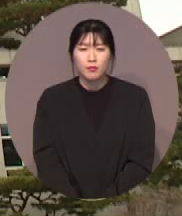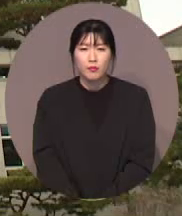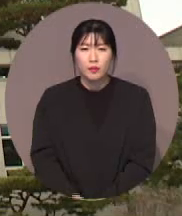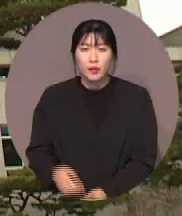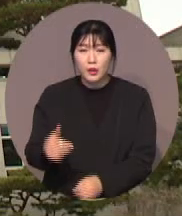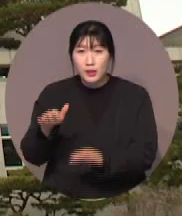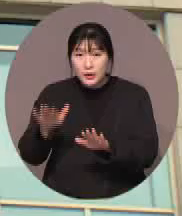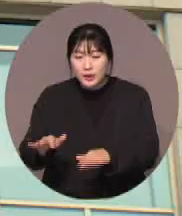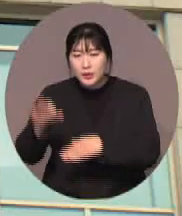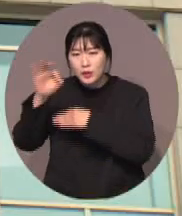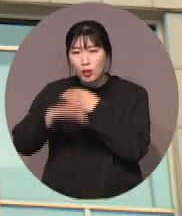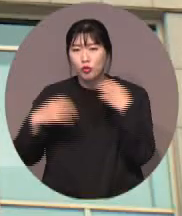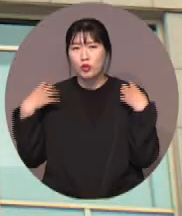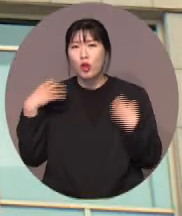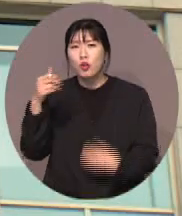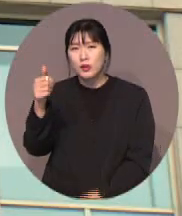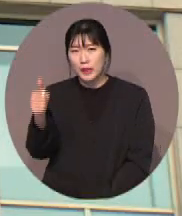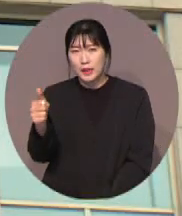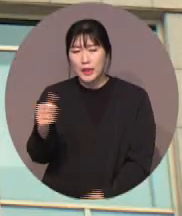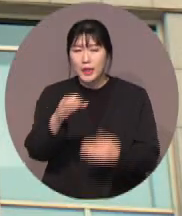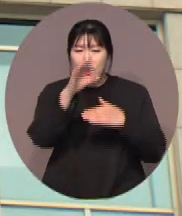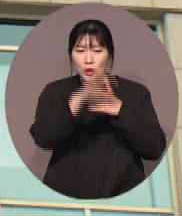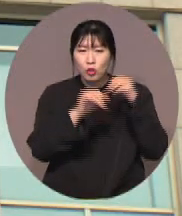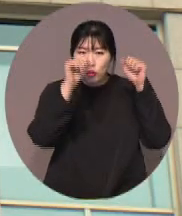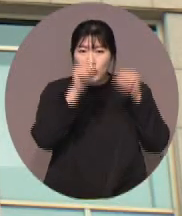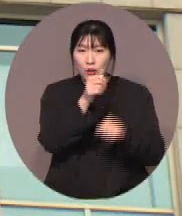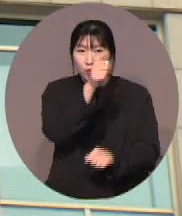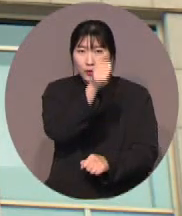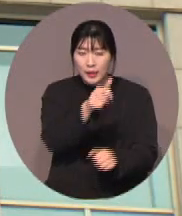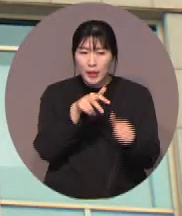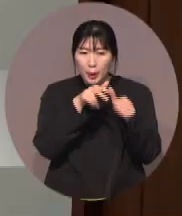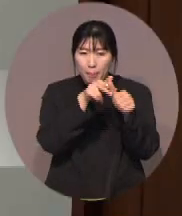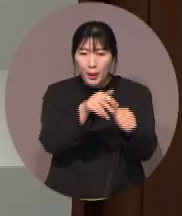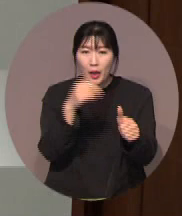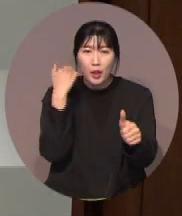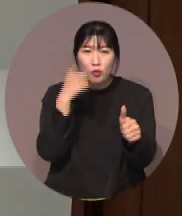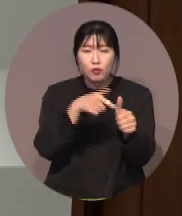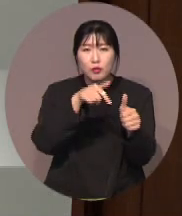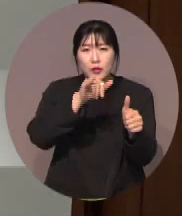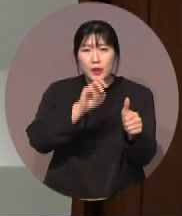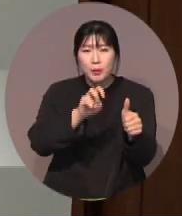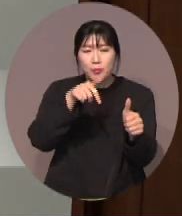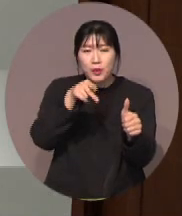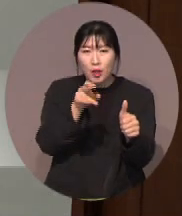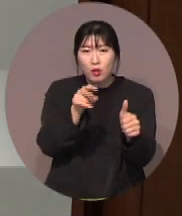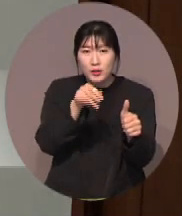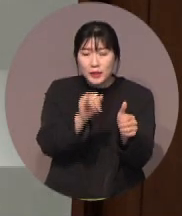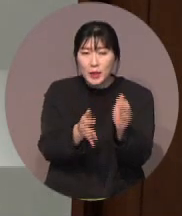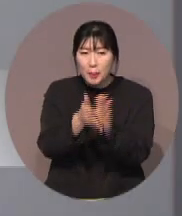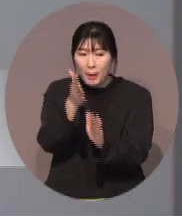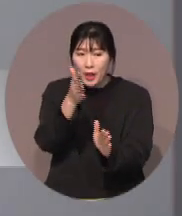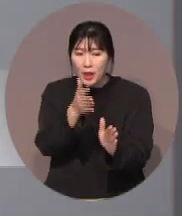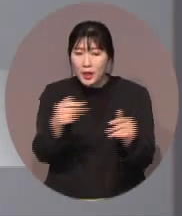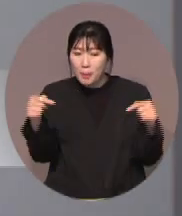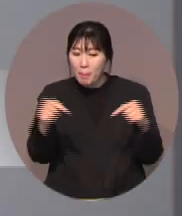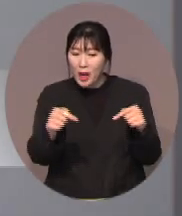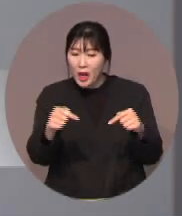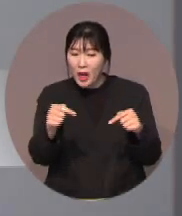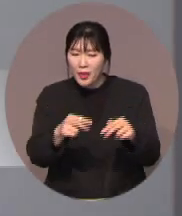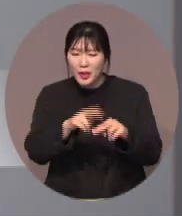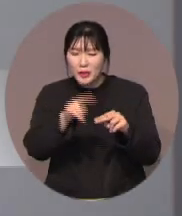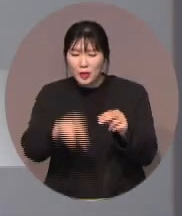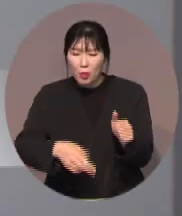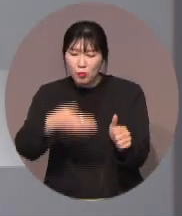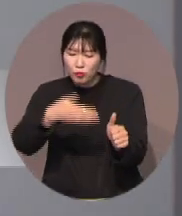서철모 현 대전 서구청장이 서구 체육회장 선거에 출마한 김경 씨 후보자를 만나 대가를 약속하며 사퇴를